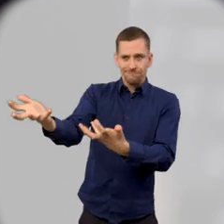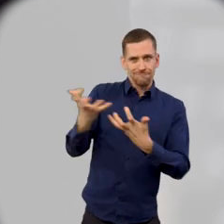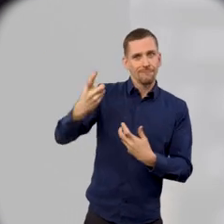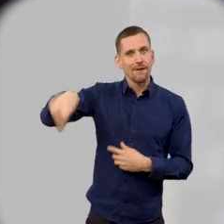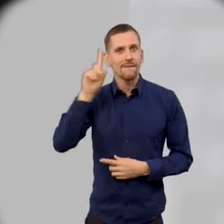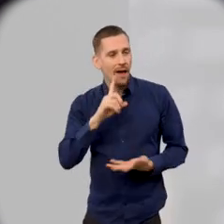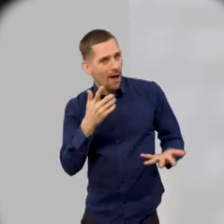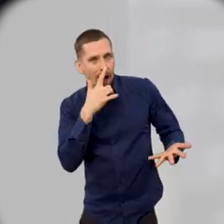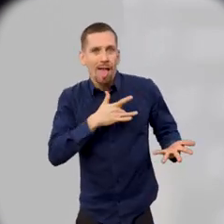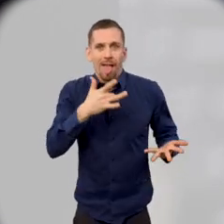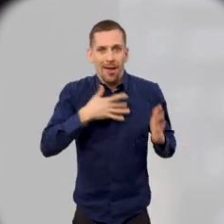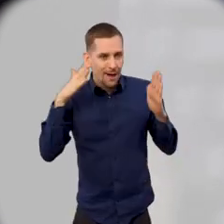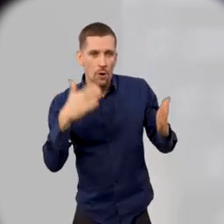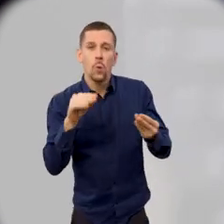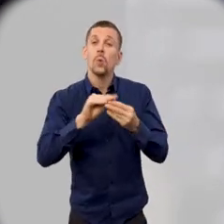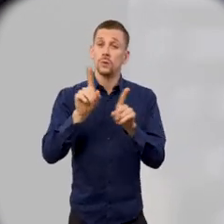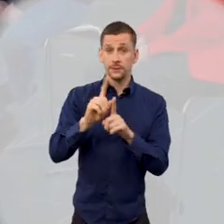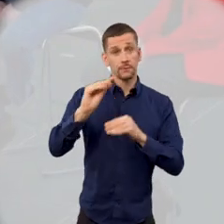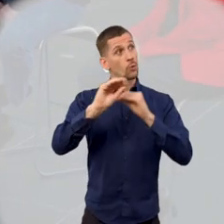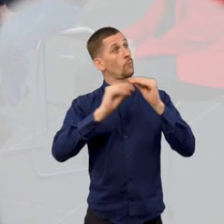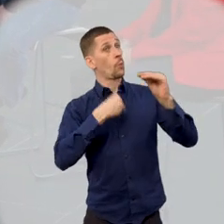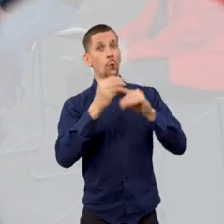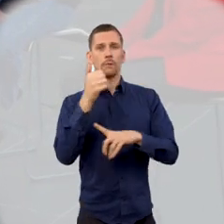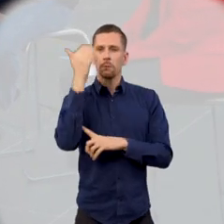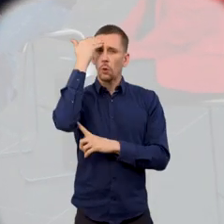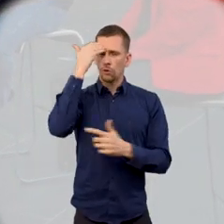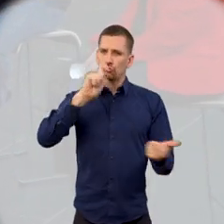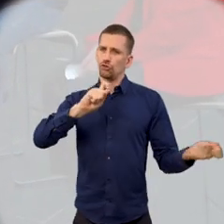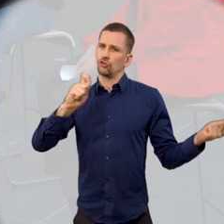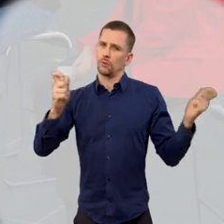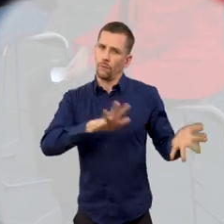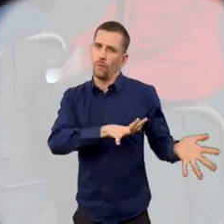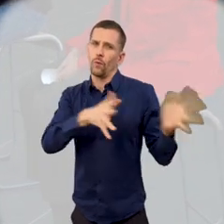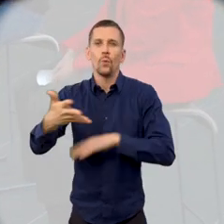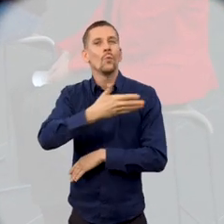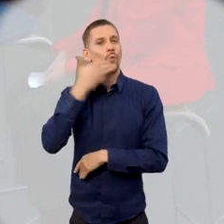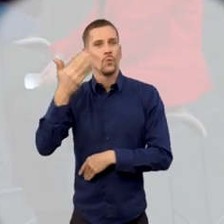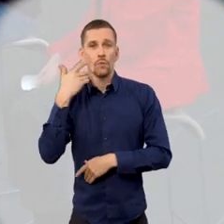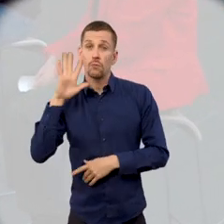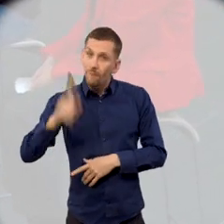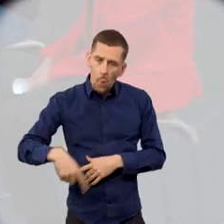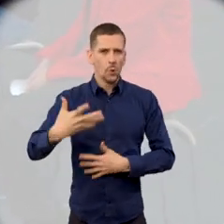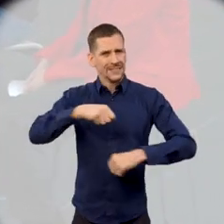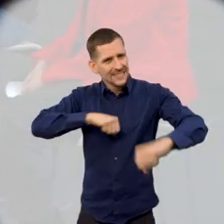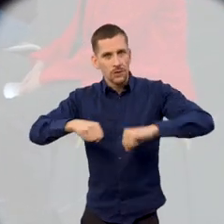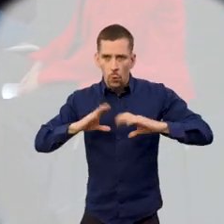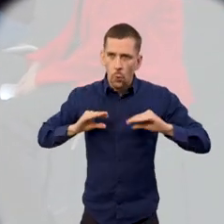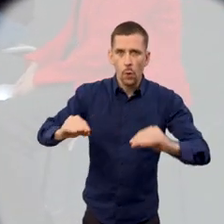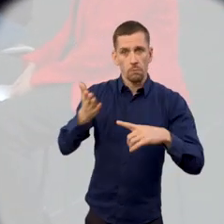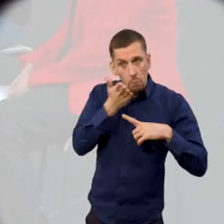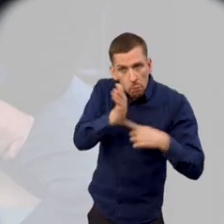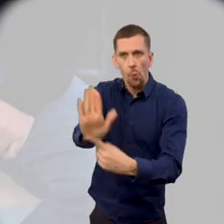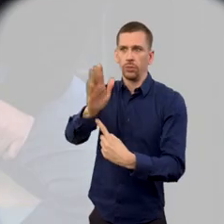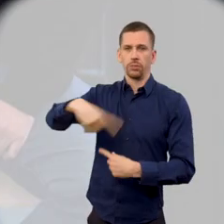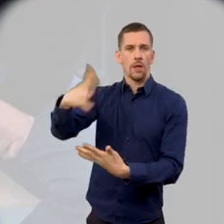Aujourd'hui, de par l'évolution de la société elle-même. Et puis, il faut mettre en place pas mal de choses qui s'adressent directement à elles, en